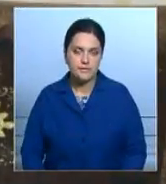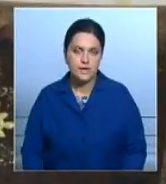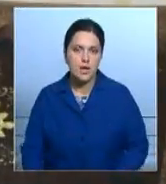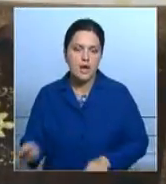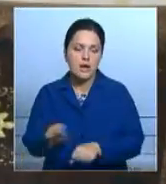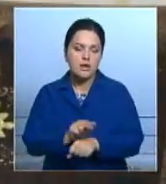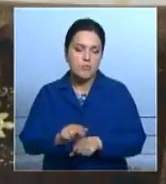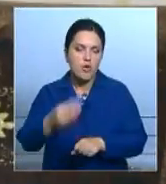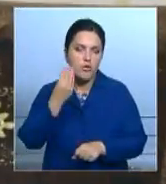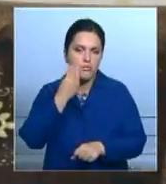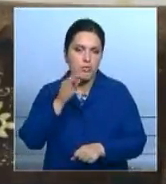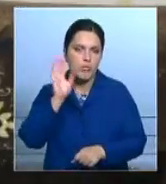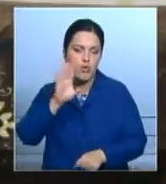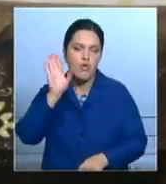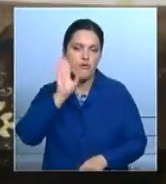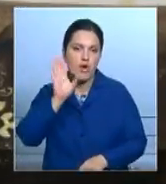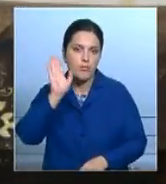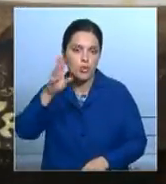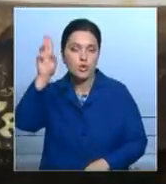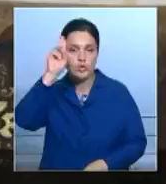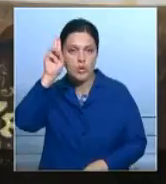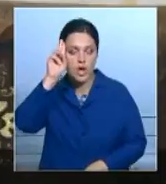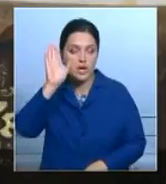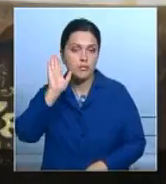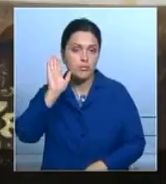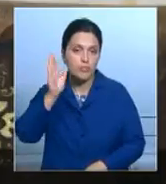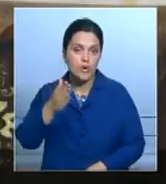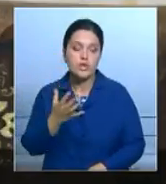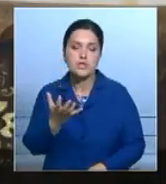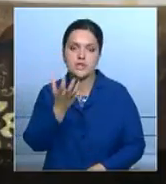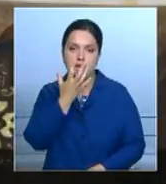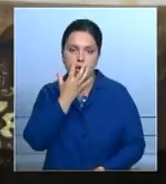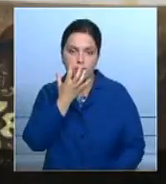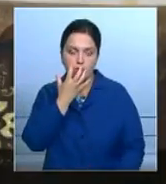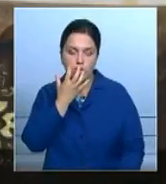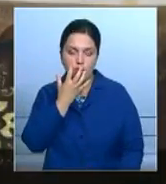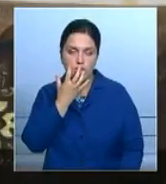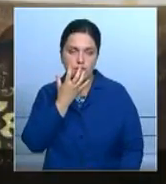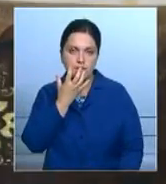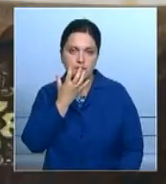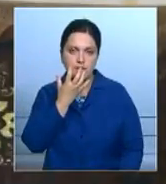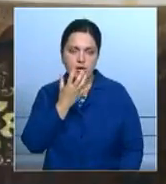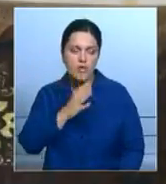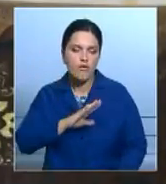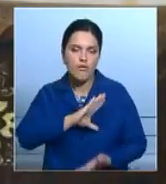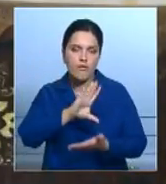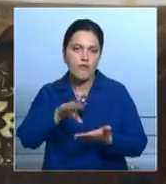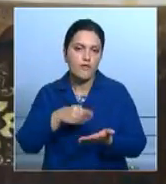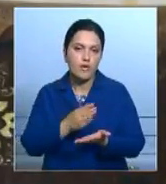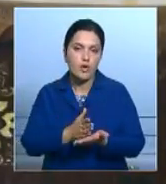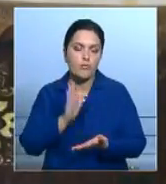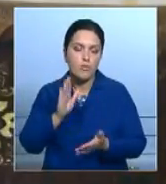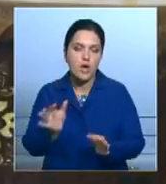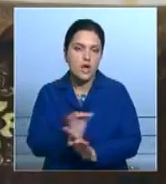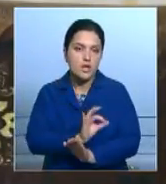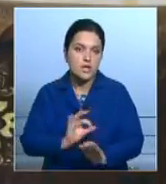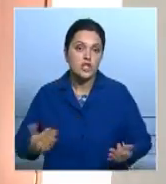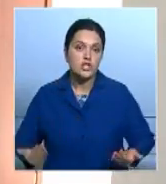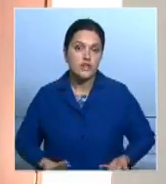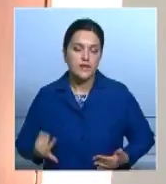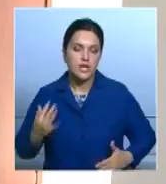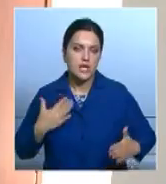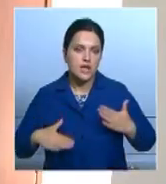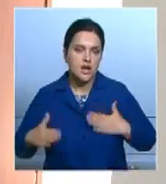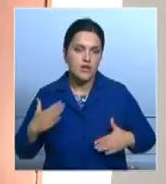воду подводят, туалет будет, тепло будет, Ну все, короче, будет замечательно. Живи и